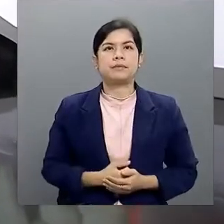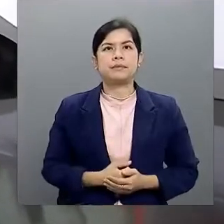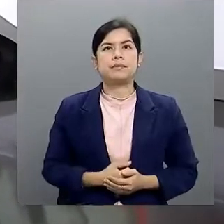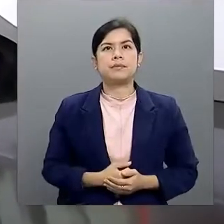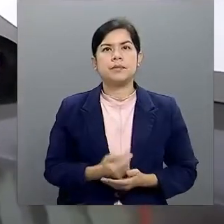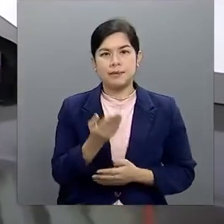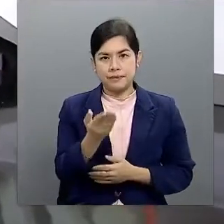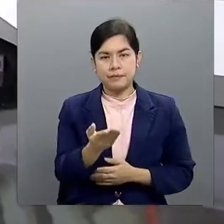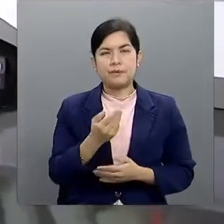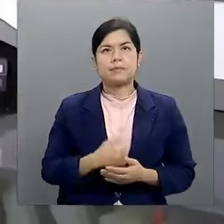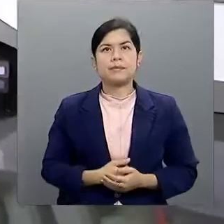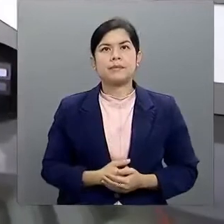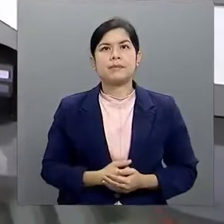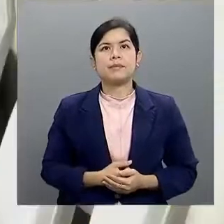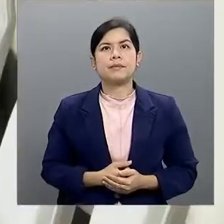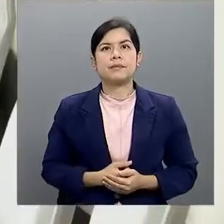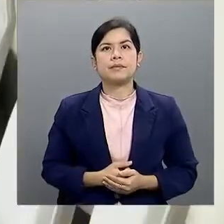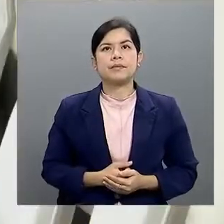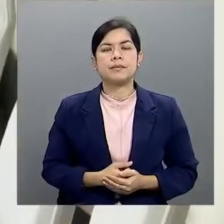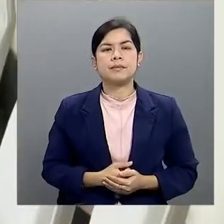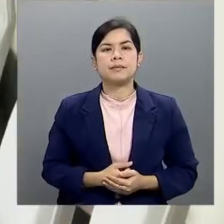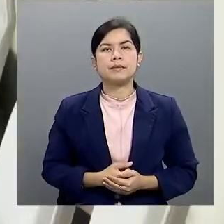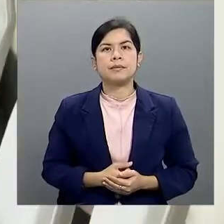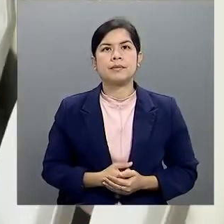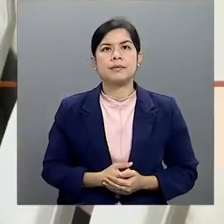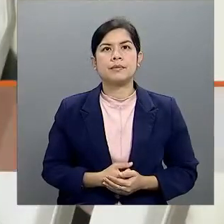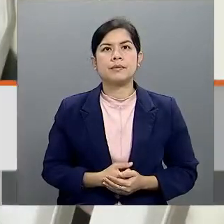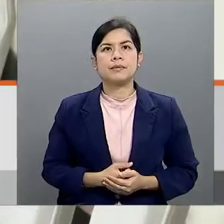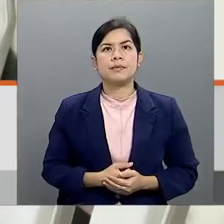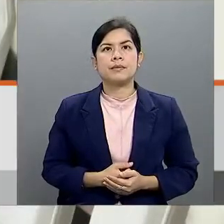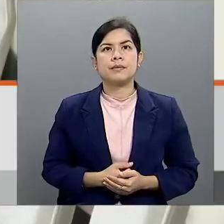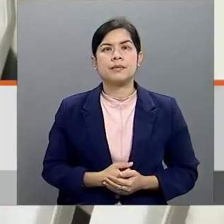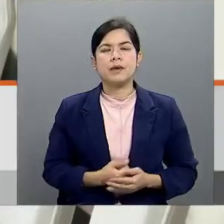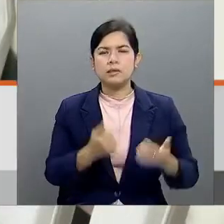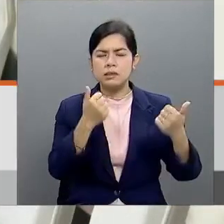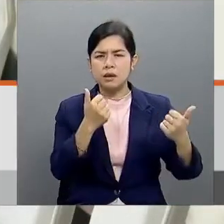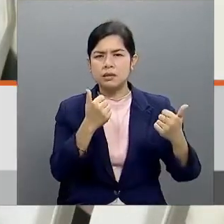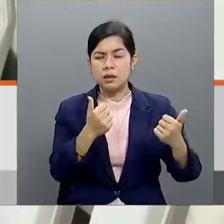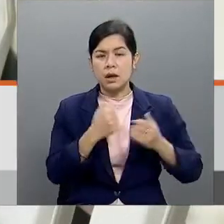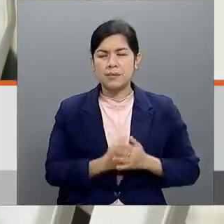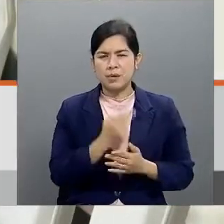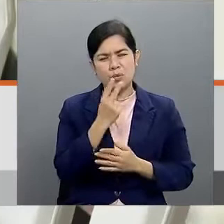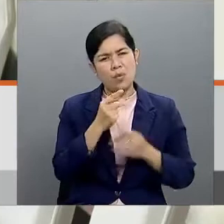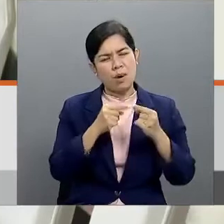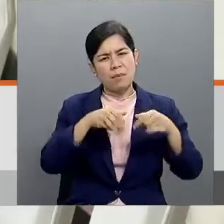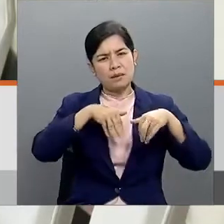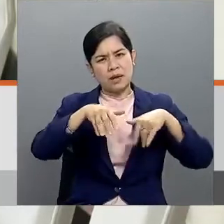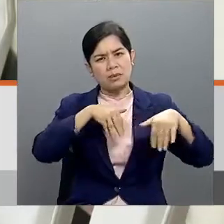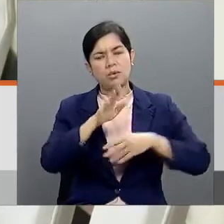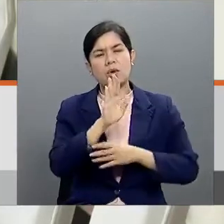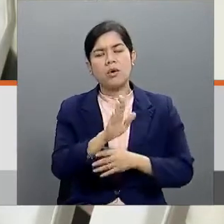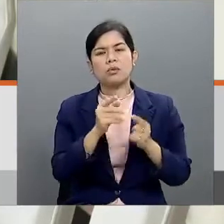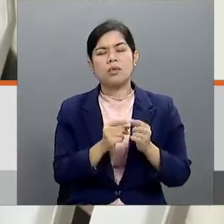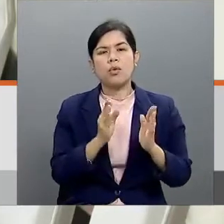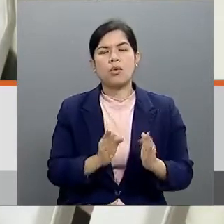ถ้าค่ะคุณธีรเดชคุณมณีนาถคะดูเหมือนว่าปัญหาของชาวภูเก็ตเรื่องเร่งด่วนที่ต้องการมากที่สุด